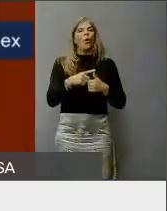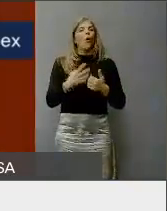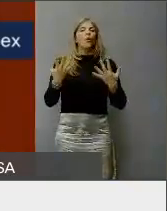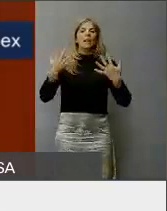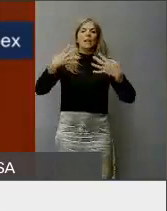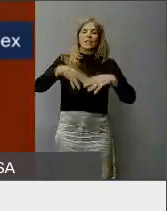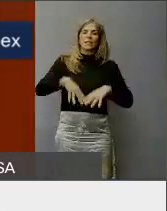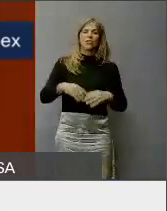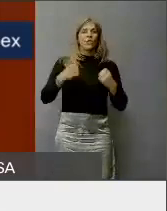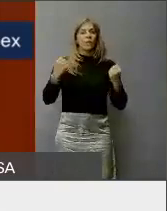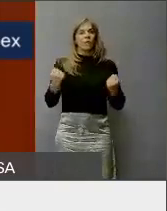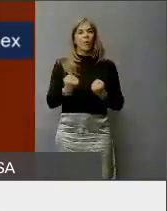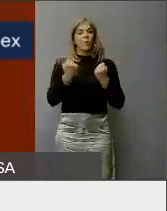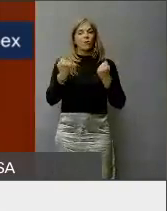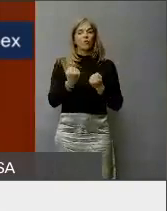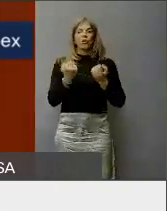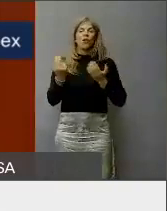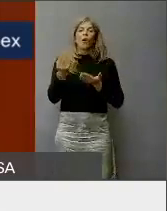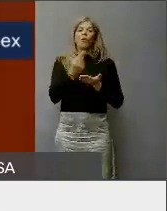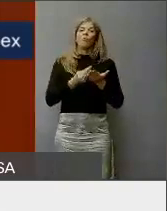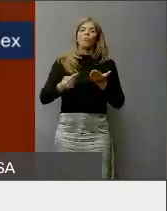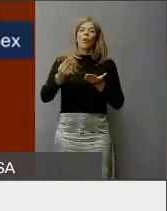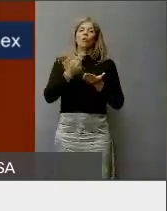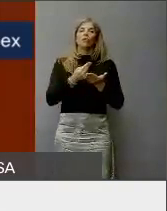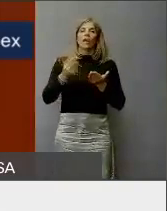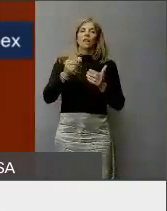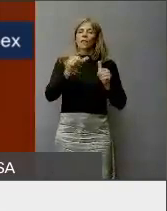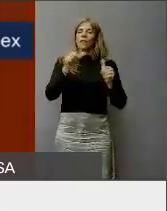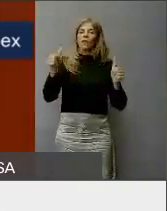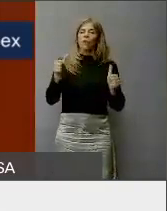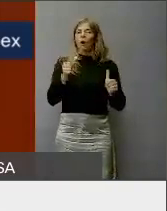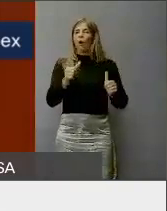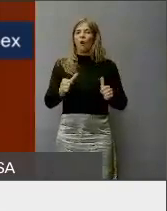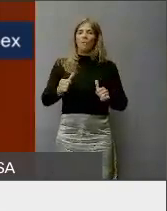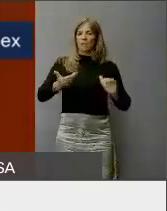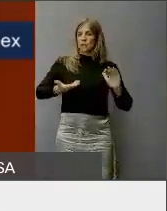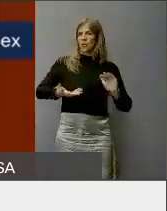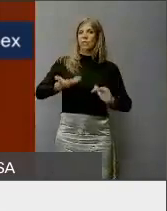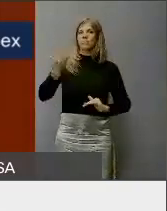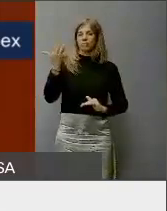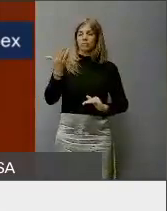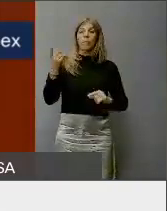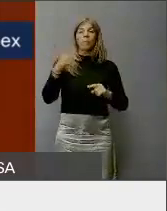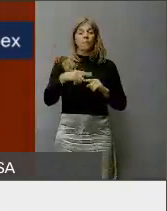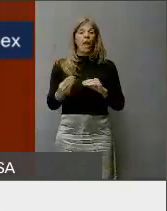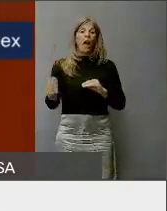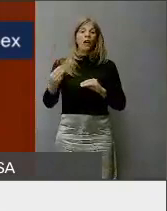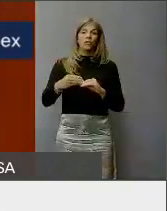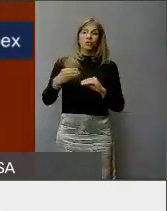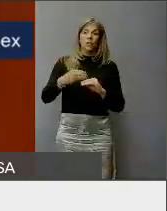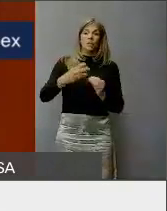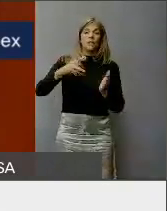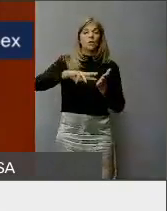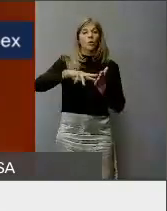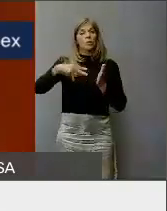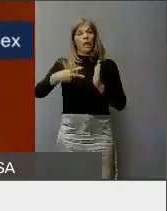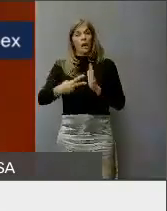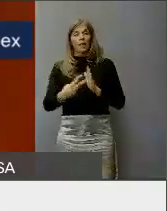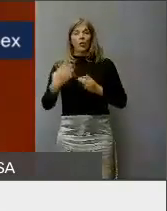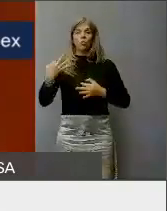promozione di progetti di alta formazione e aggiornamento tecnico giuridico con